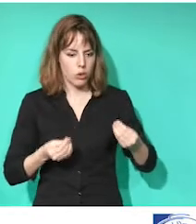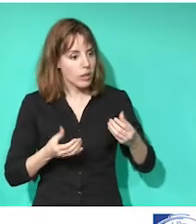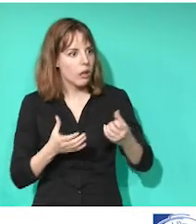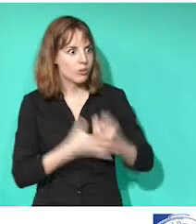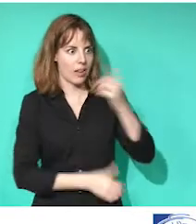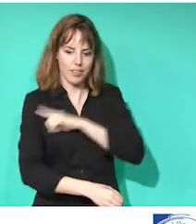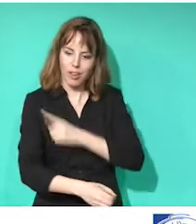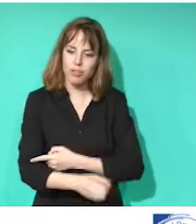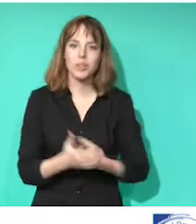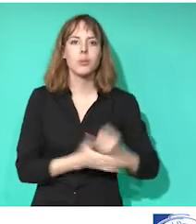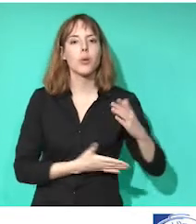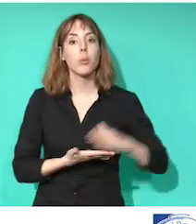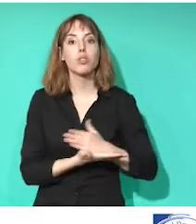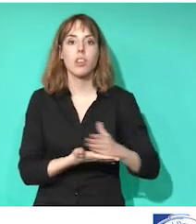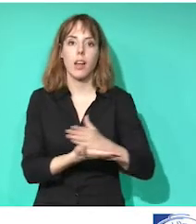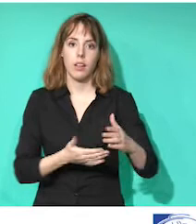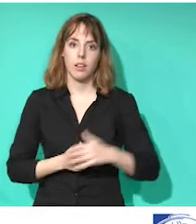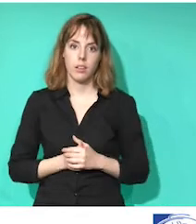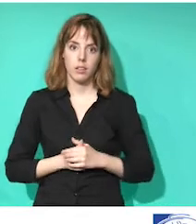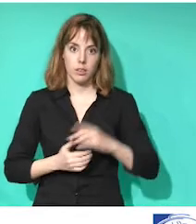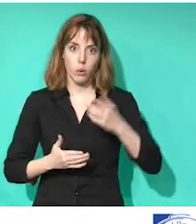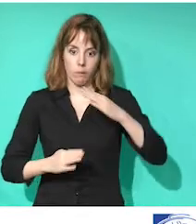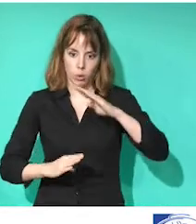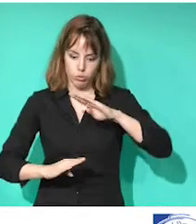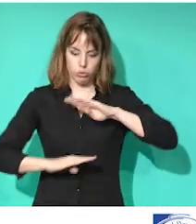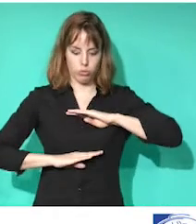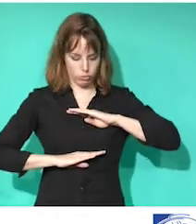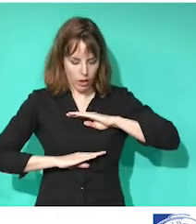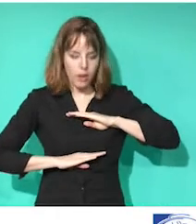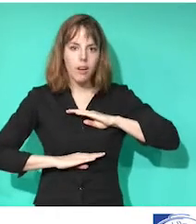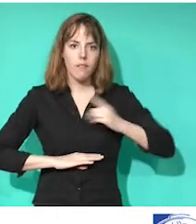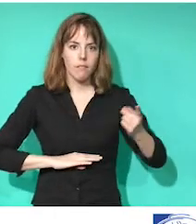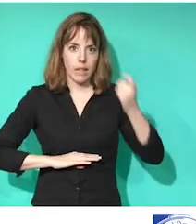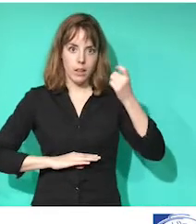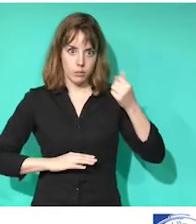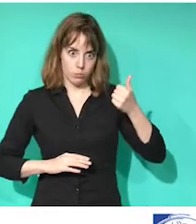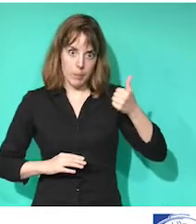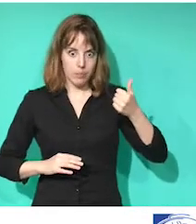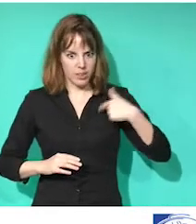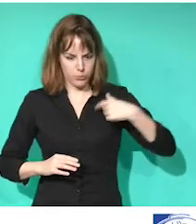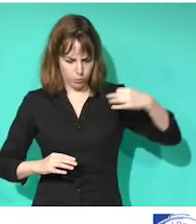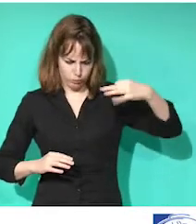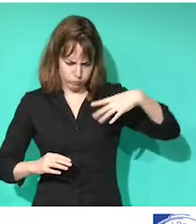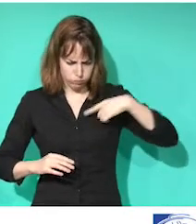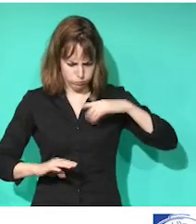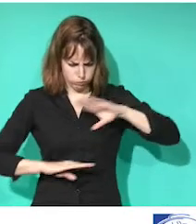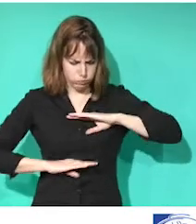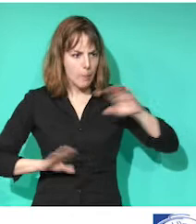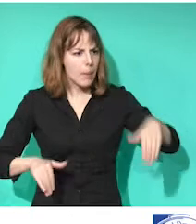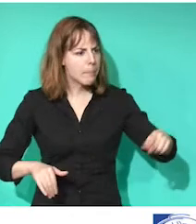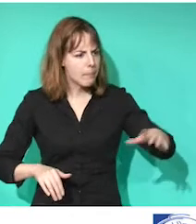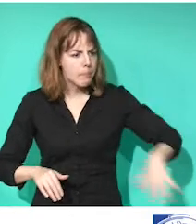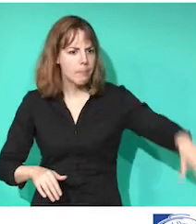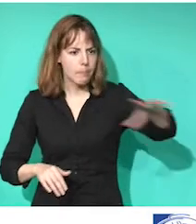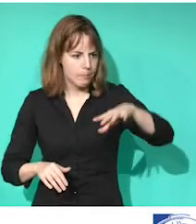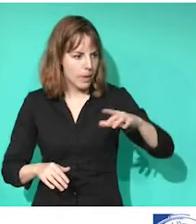nouvelles énergies, parce que la confiance en soi, elle vient aussi de la confiance qu'on met en soi, ouais, que les autres